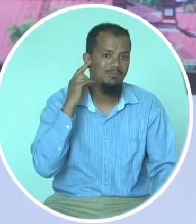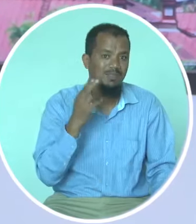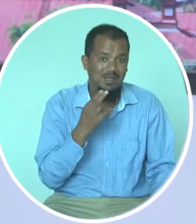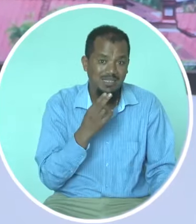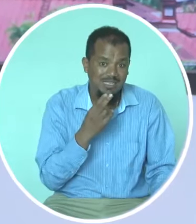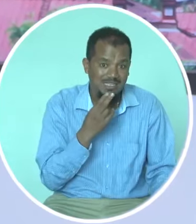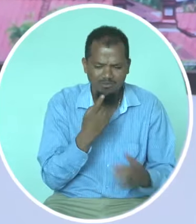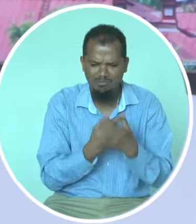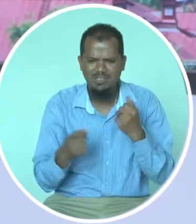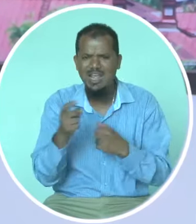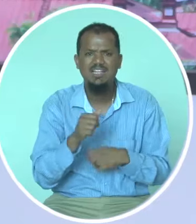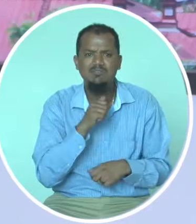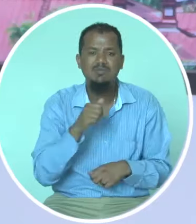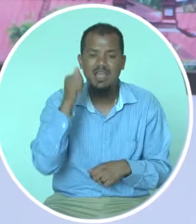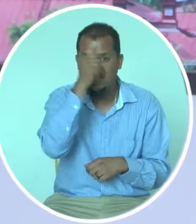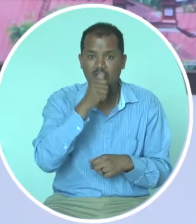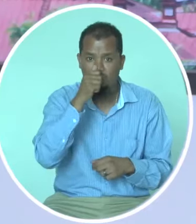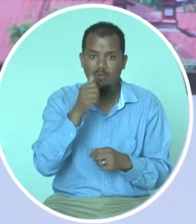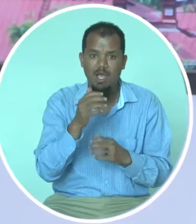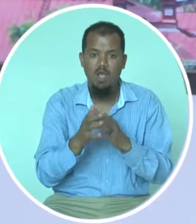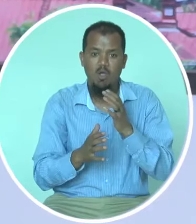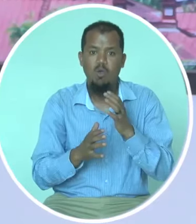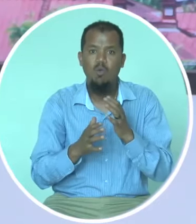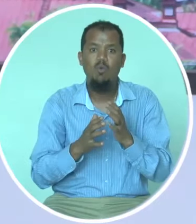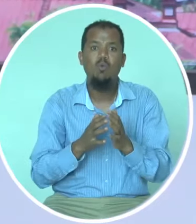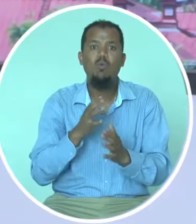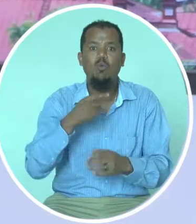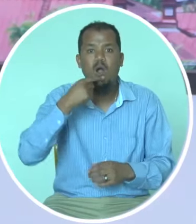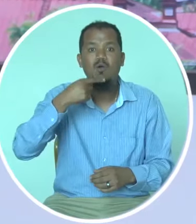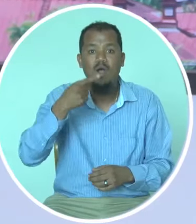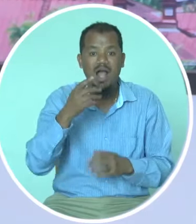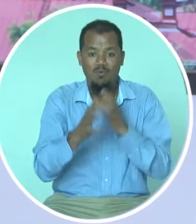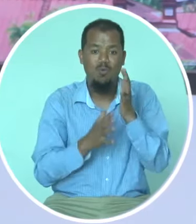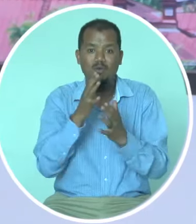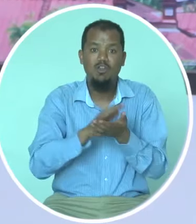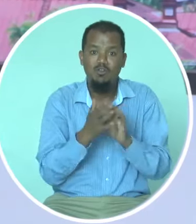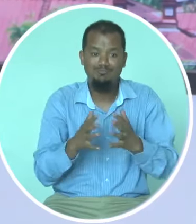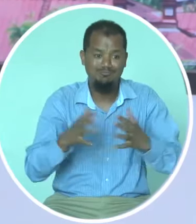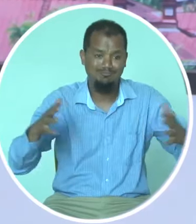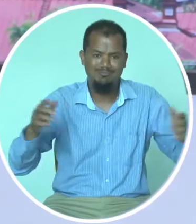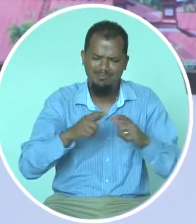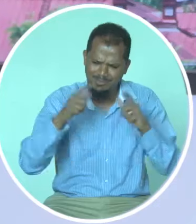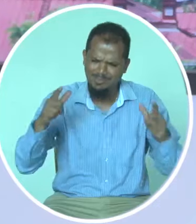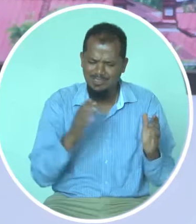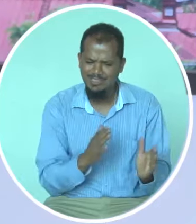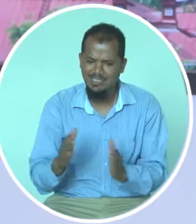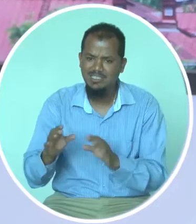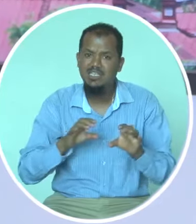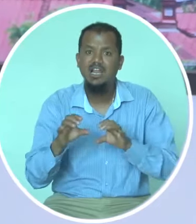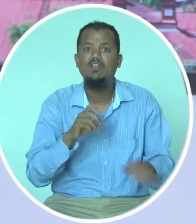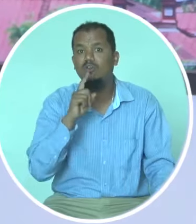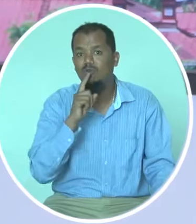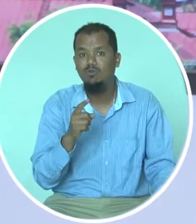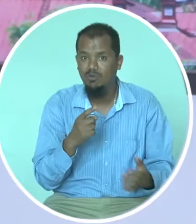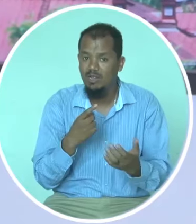የመስማት የተሳናቸው ብቻ ሳይሆን የኢትዮጵያ ቋንቋ እንዲሆንም የምልክት ቋንቋን ለማስፋፋት ትልቅ ዝግጅት እያደረጉ